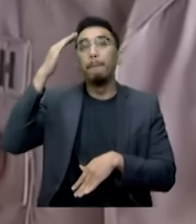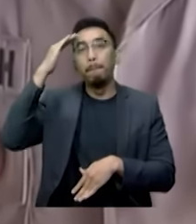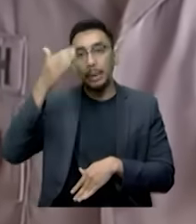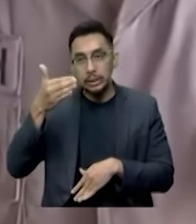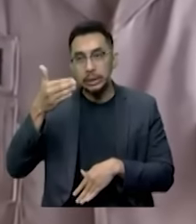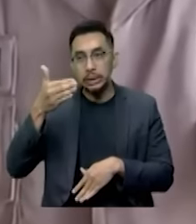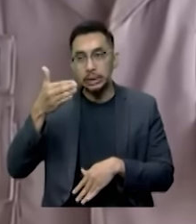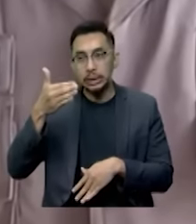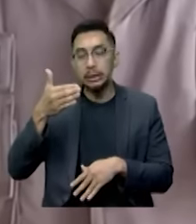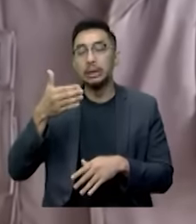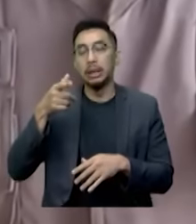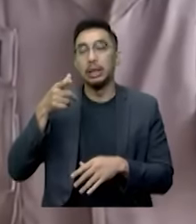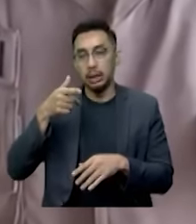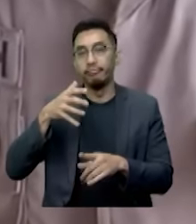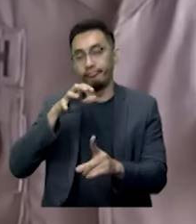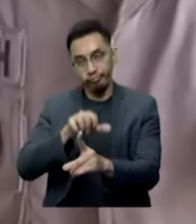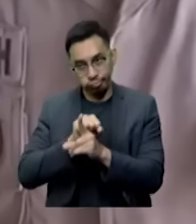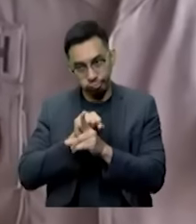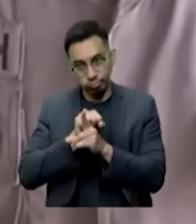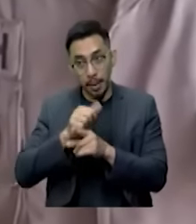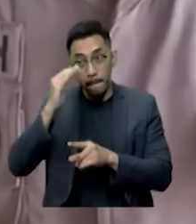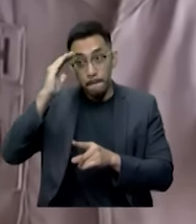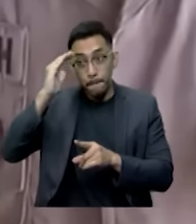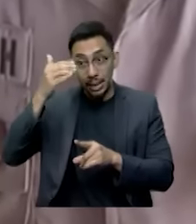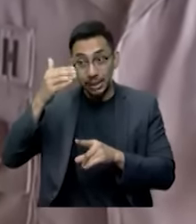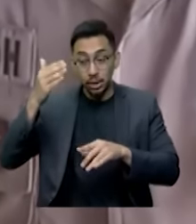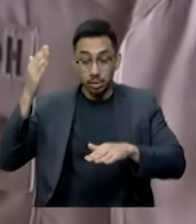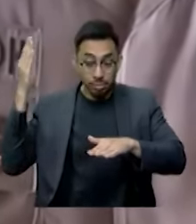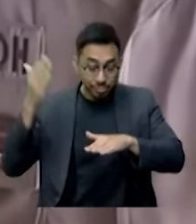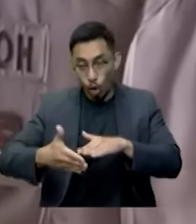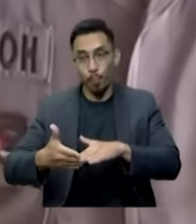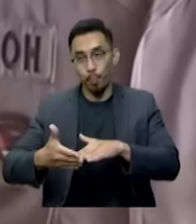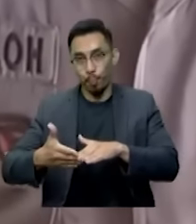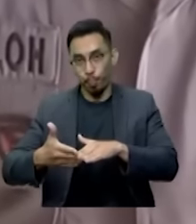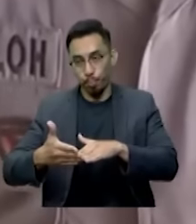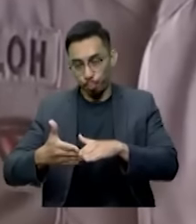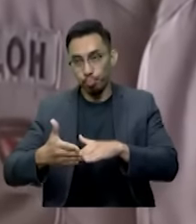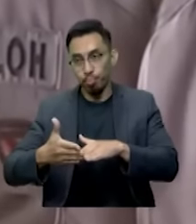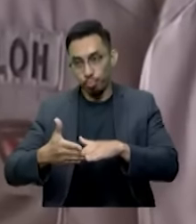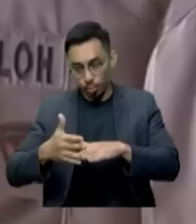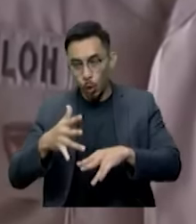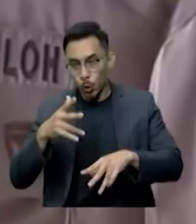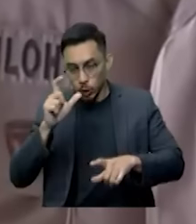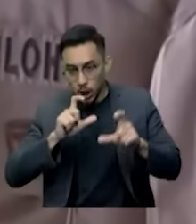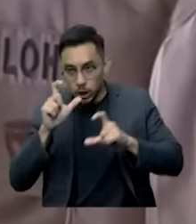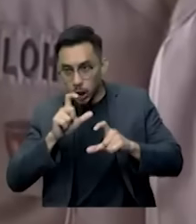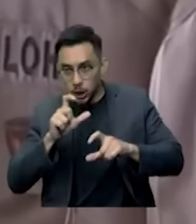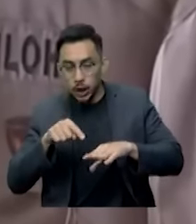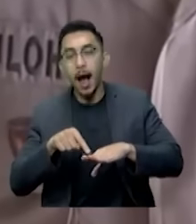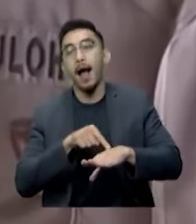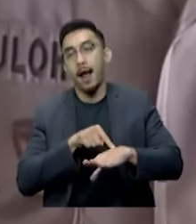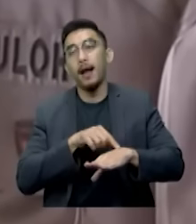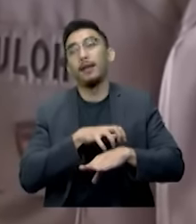kemudian diberhentikan oleh tim, kemudian diperiksa, digeledah sehingga bisa diamankan. Saat ini